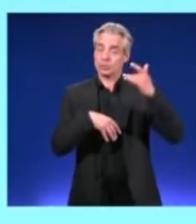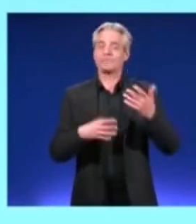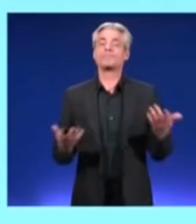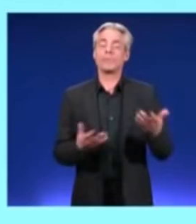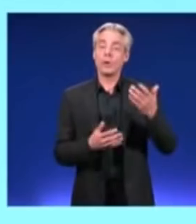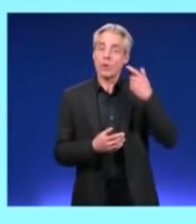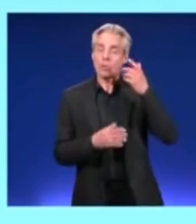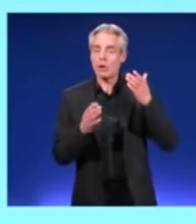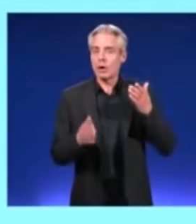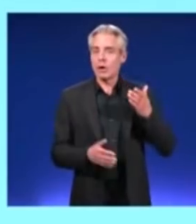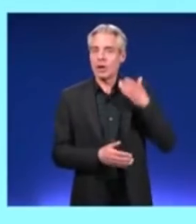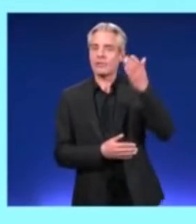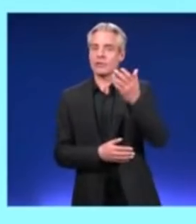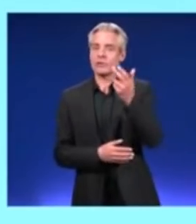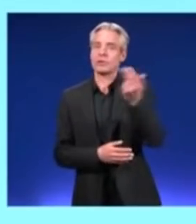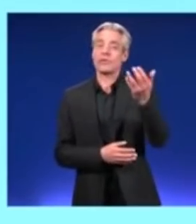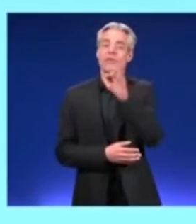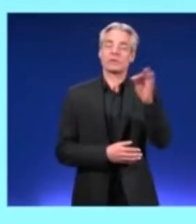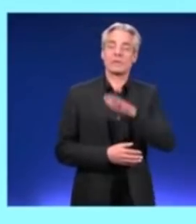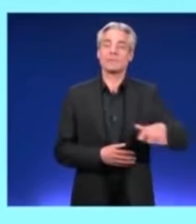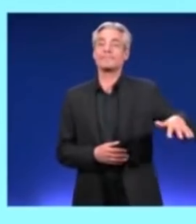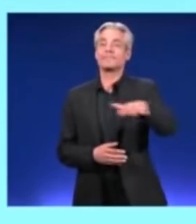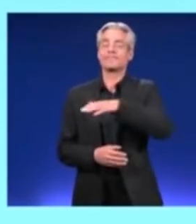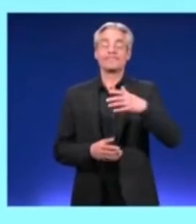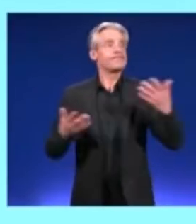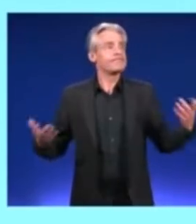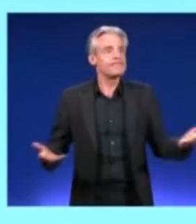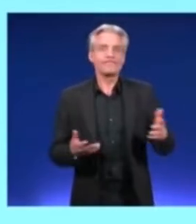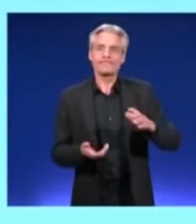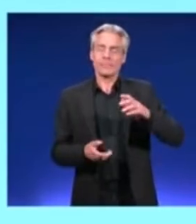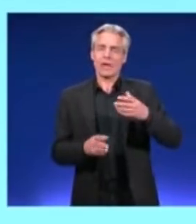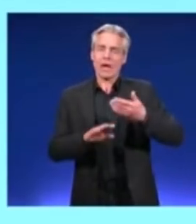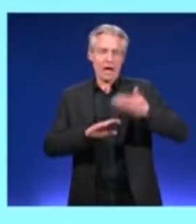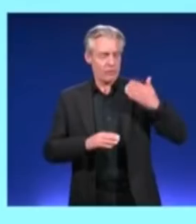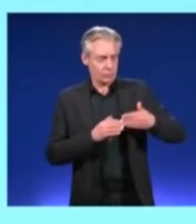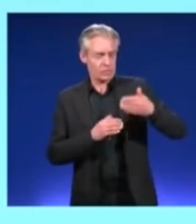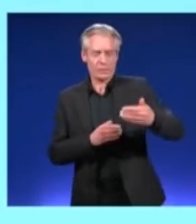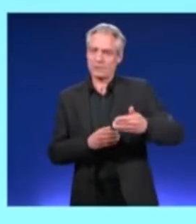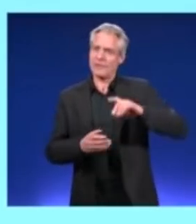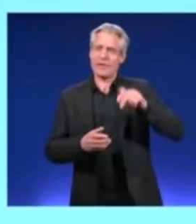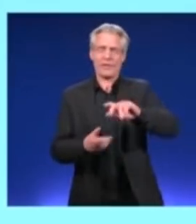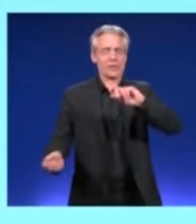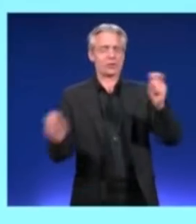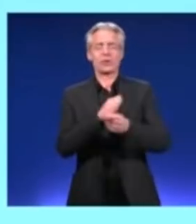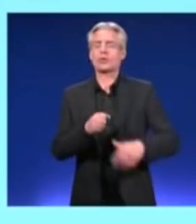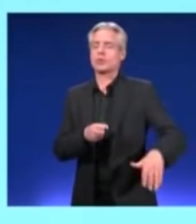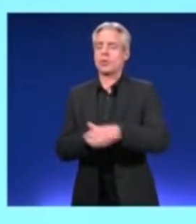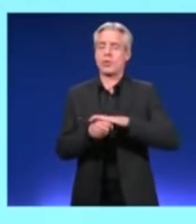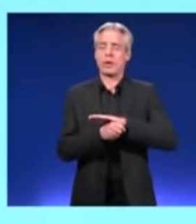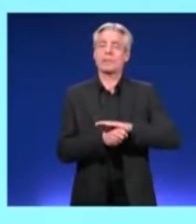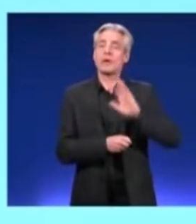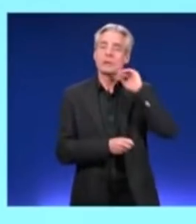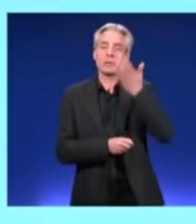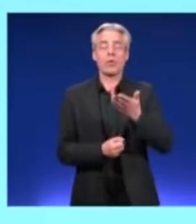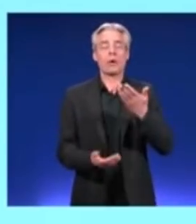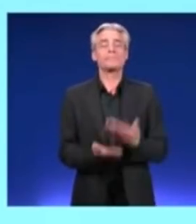pour l'avenir de la nation, plus rien ne doit être comme avant. C'est pourquoi